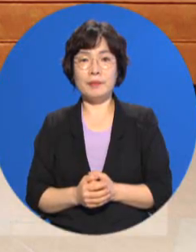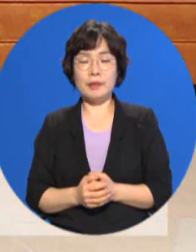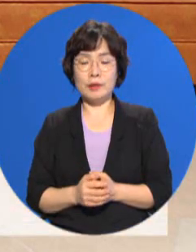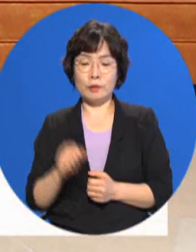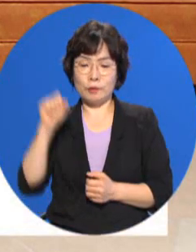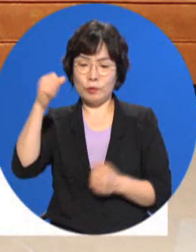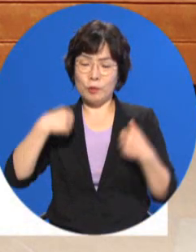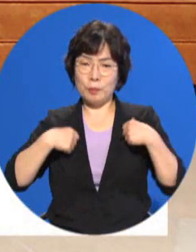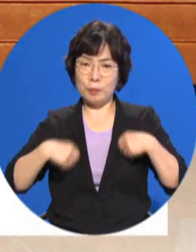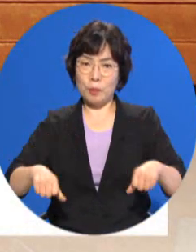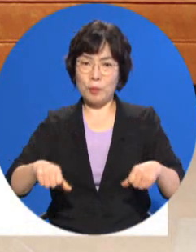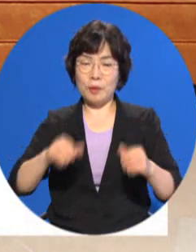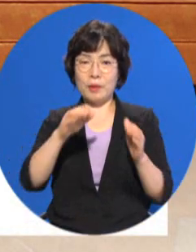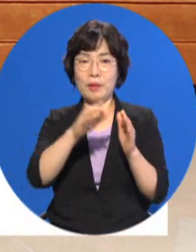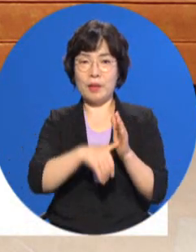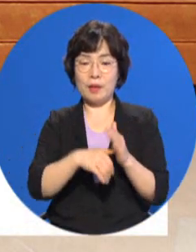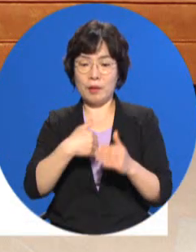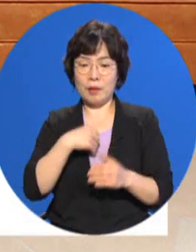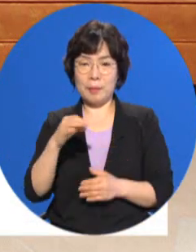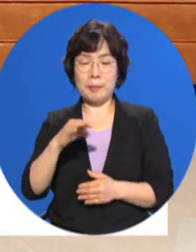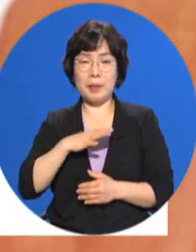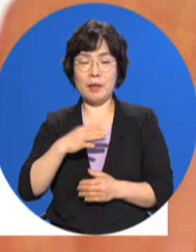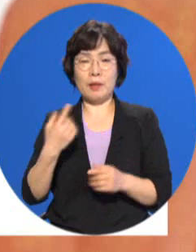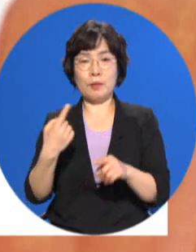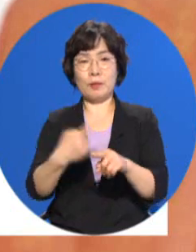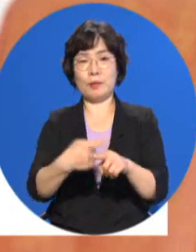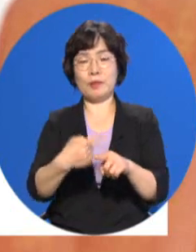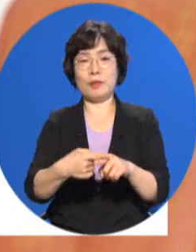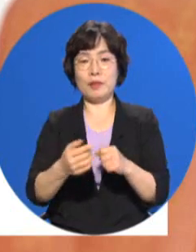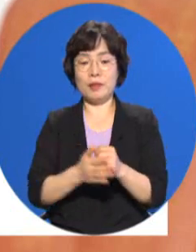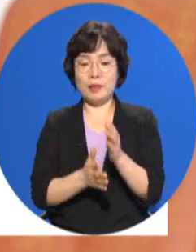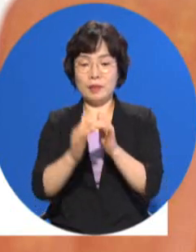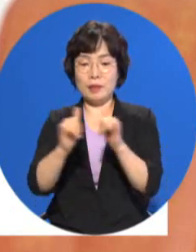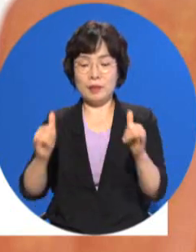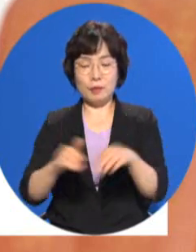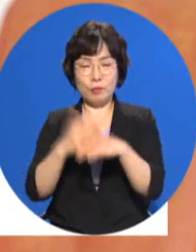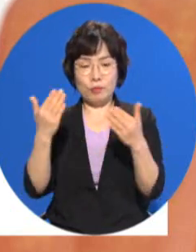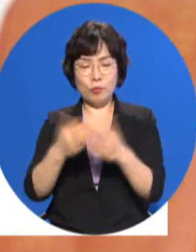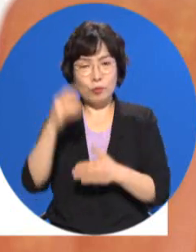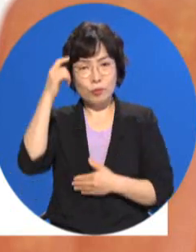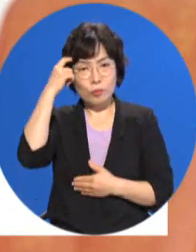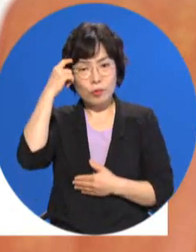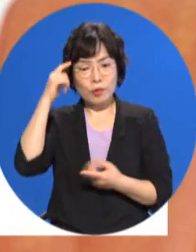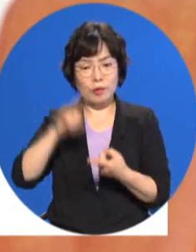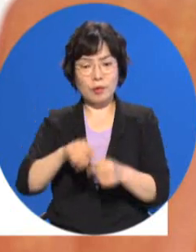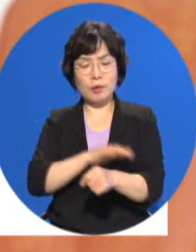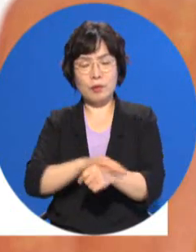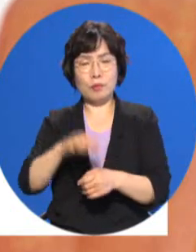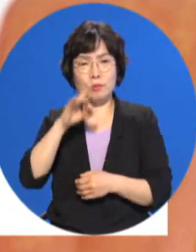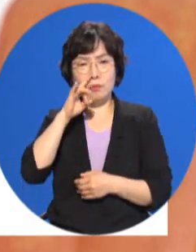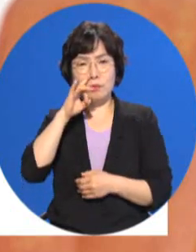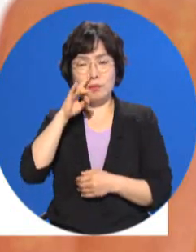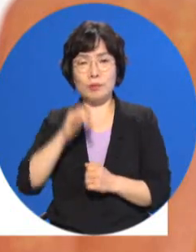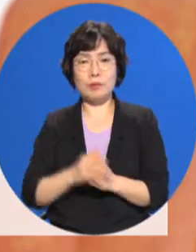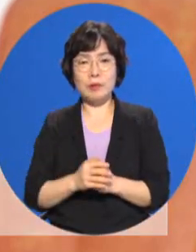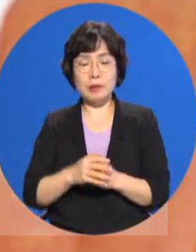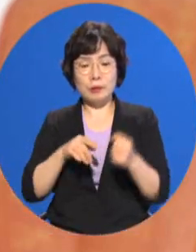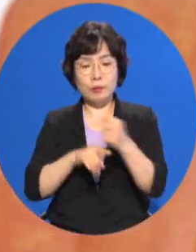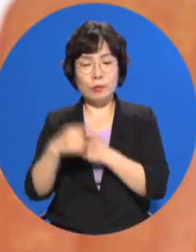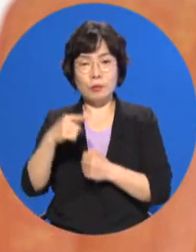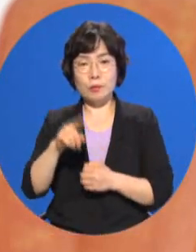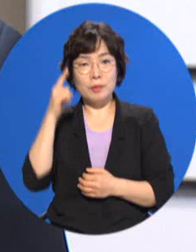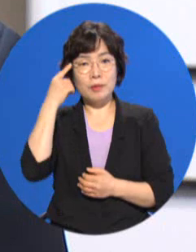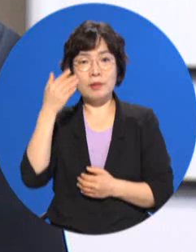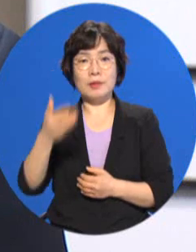불출마 선언했을 당시 사실 저도 많이 놀랐습니다. 시민들도 왜 그러셨는지 좀 궁금해하십니다. 왜